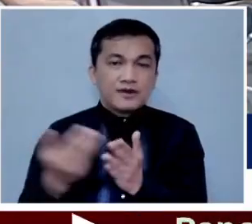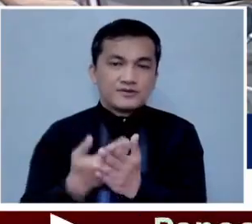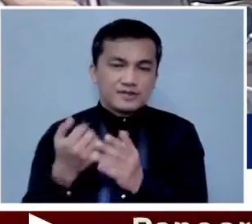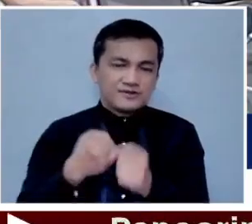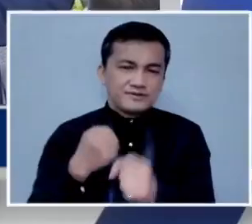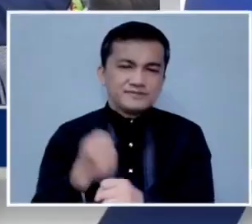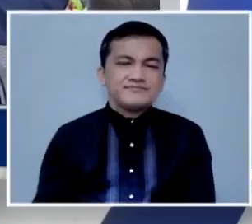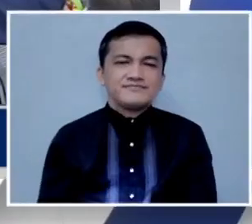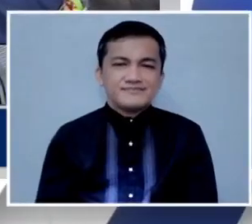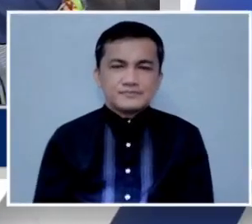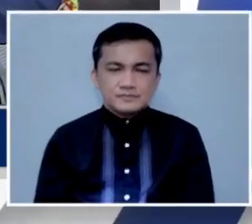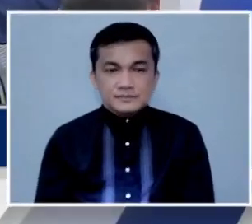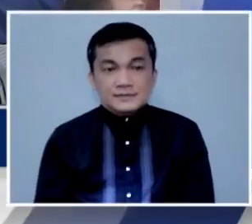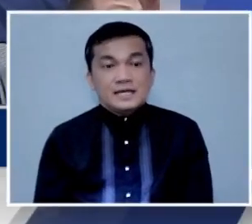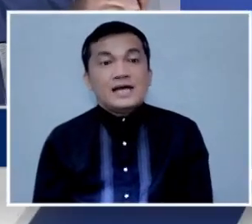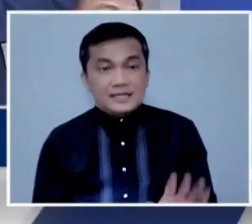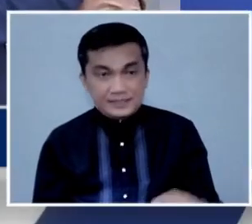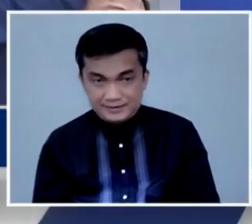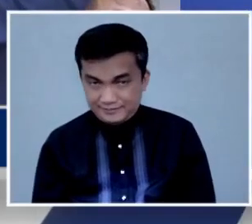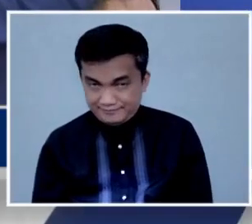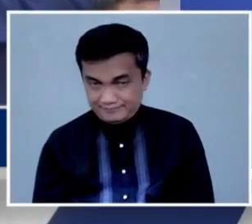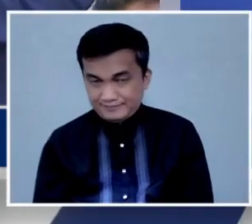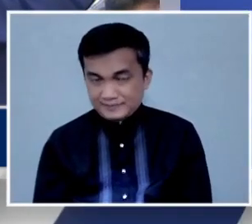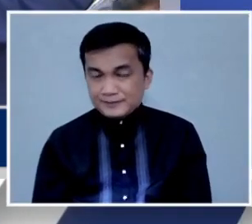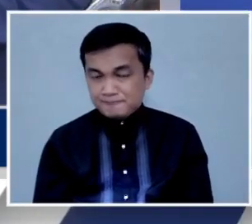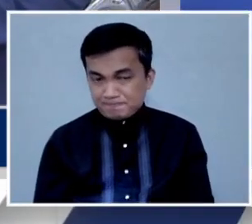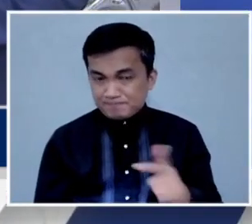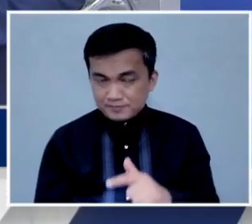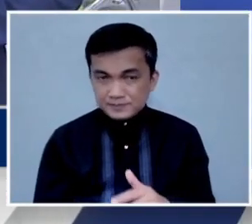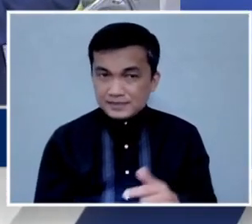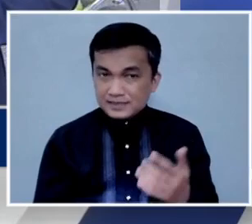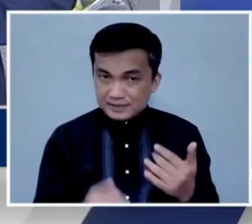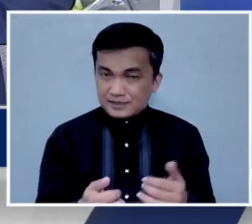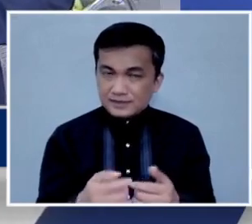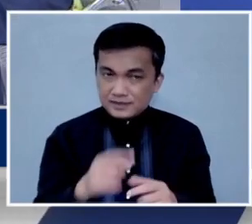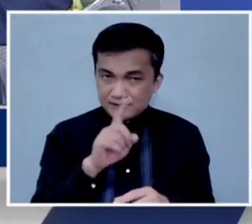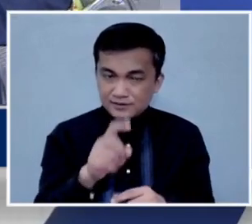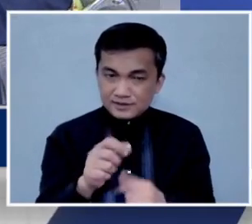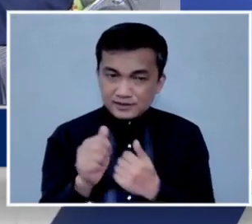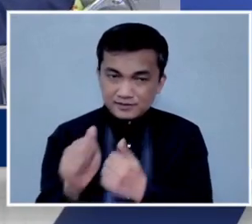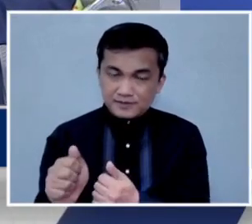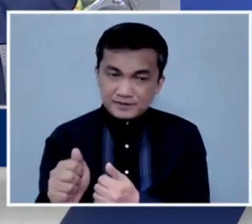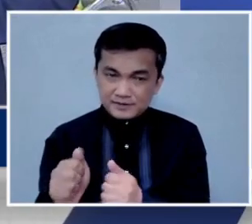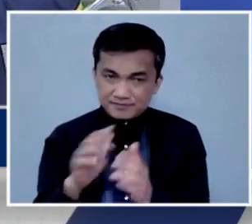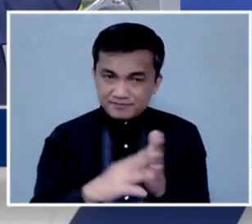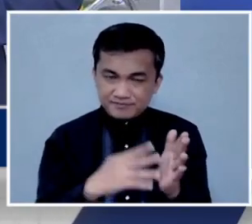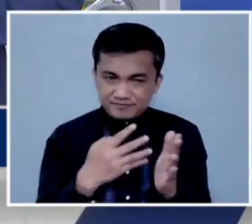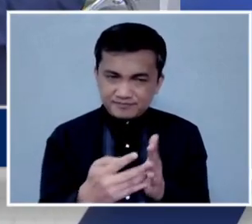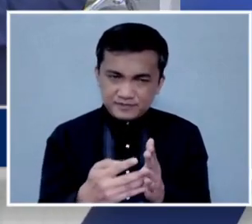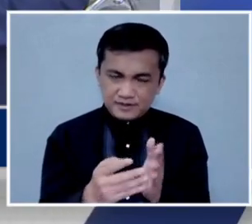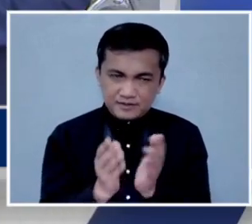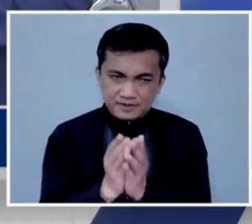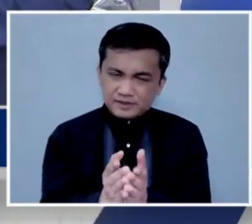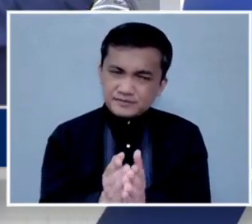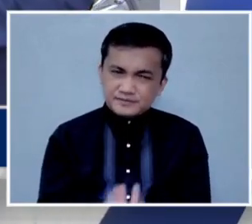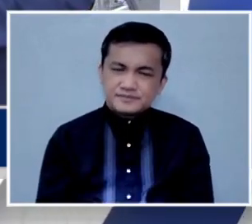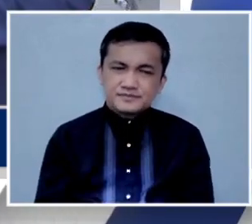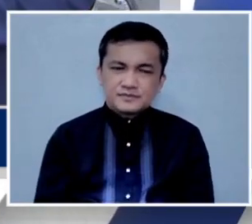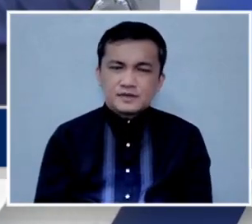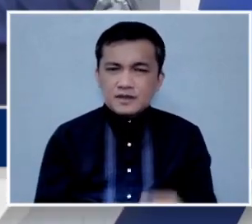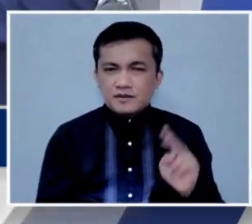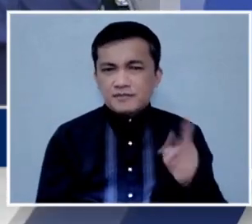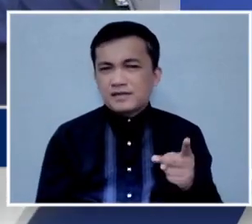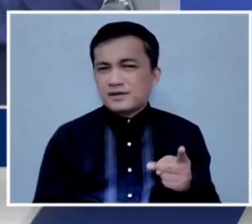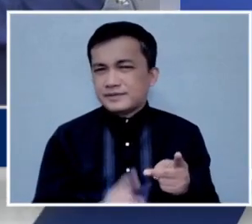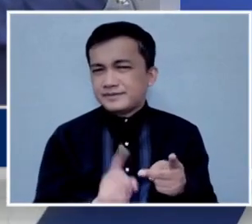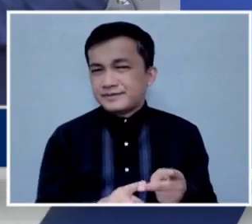Sen. Nako Dennis, heto na naman tayo. So nasusunod ba yung schedule ng mga barko? At pangalawa Dennis, kung